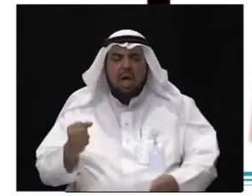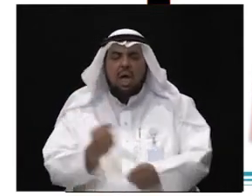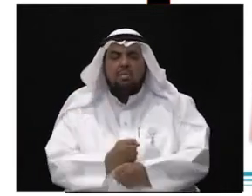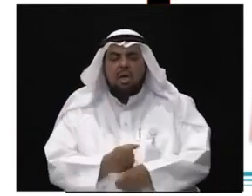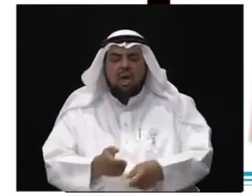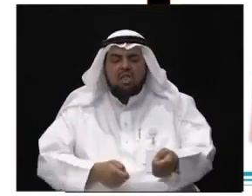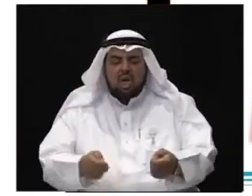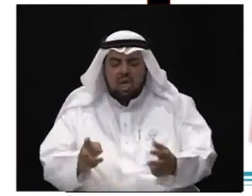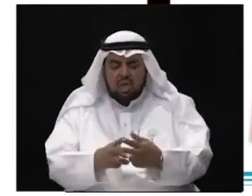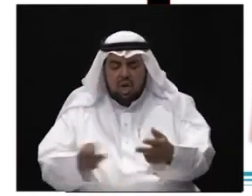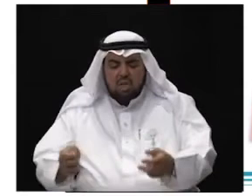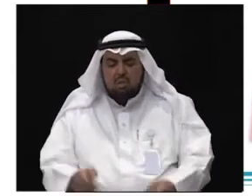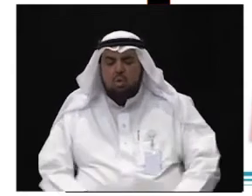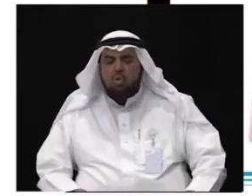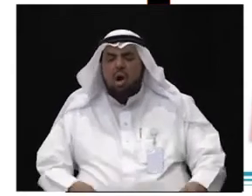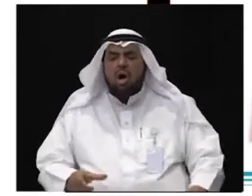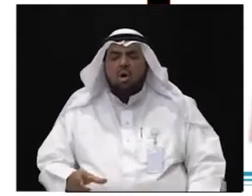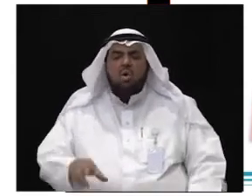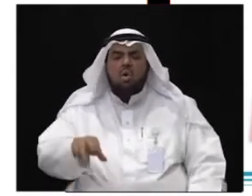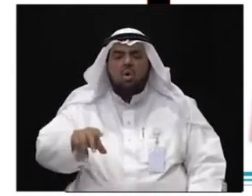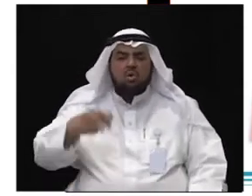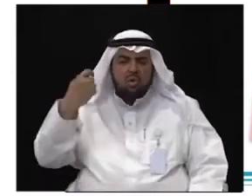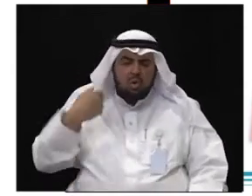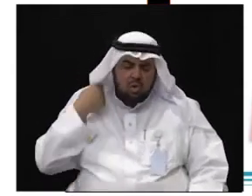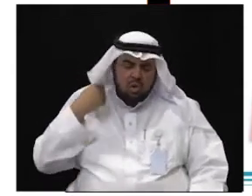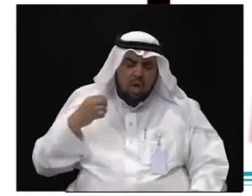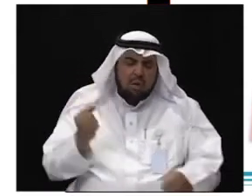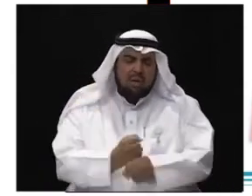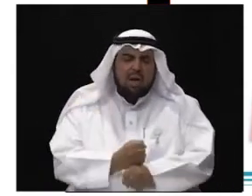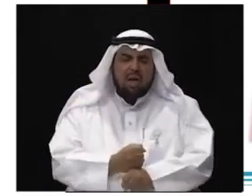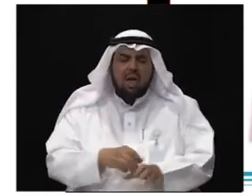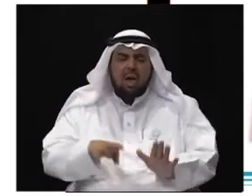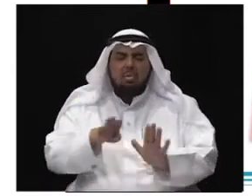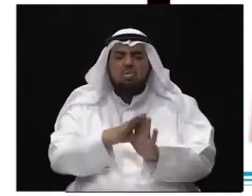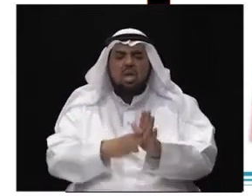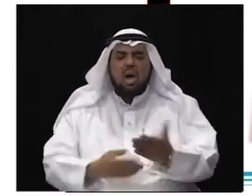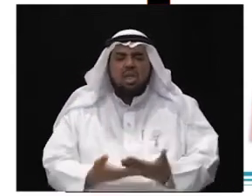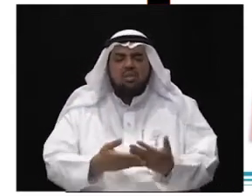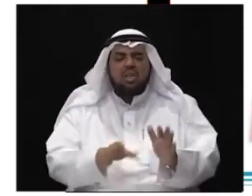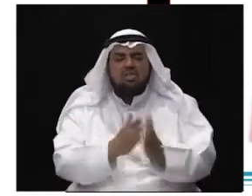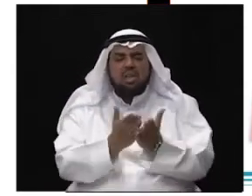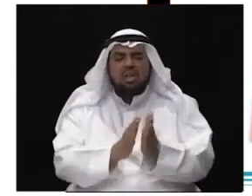عن المعلومات المساعدة في كتاب الطالب وكتاب التدريبات.